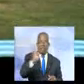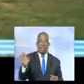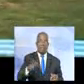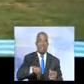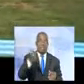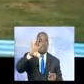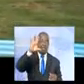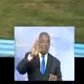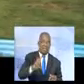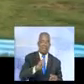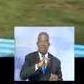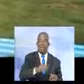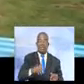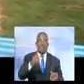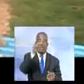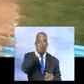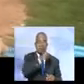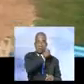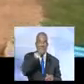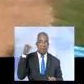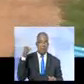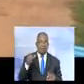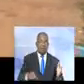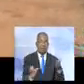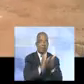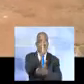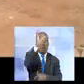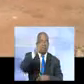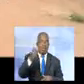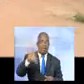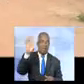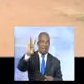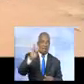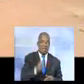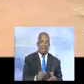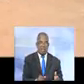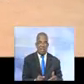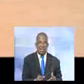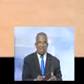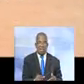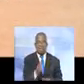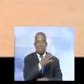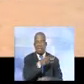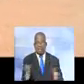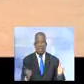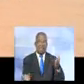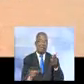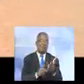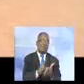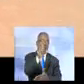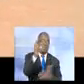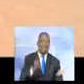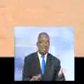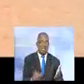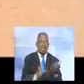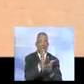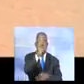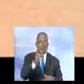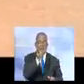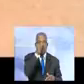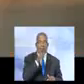privés. Le secondaire, quant à lui, totalise 17 lycées et collèges, dont 13 privés et 4 publics. À